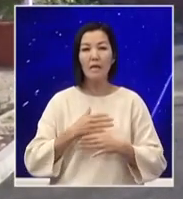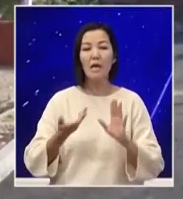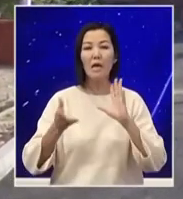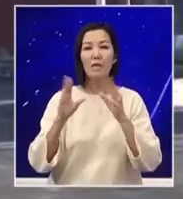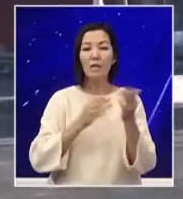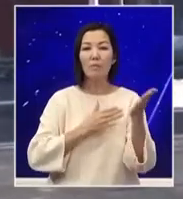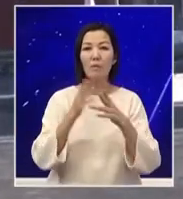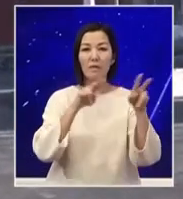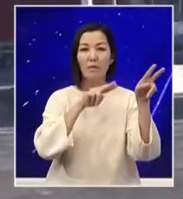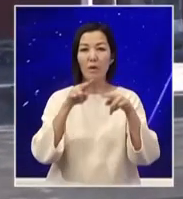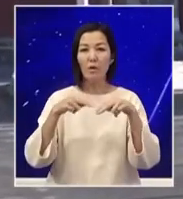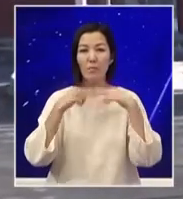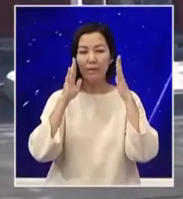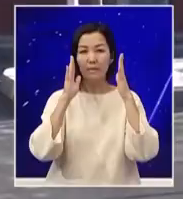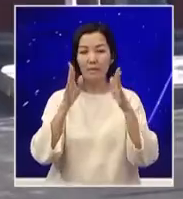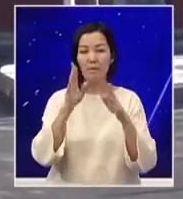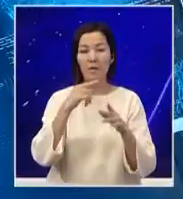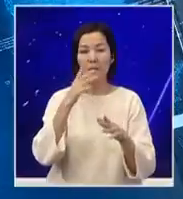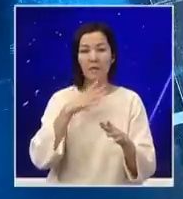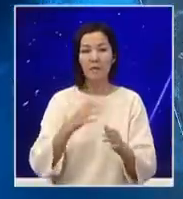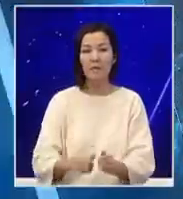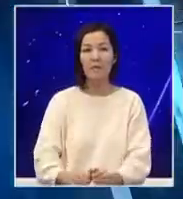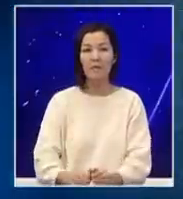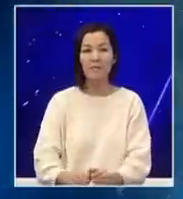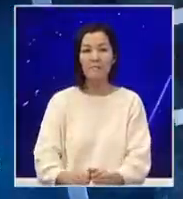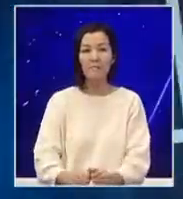бағытта бақылау ұдайы болатынын жеткізді.